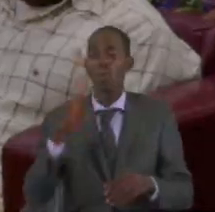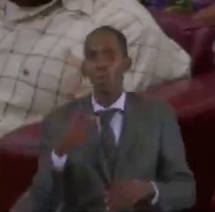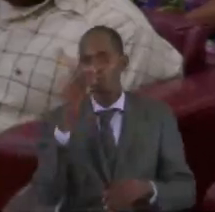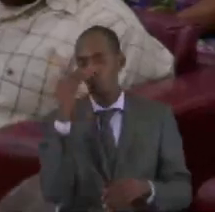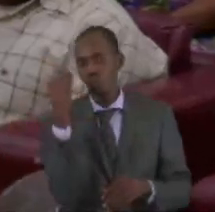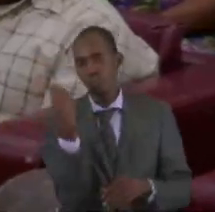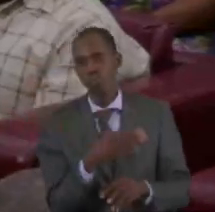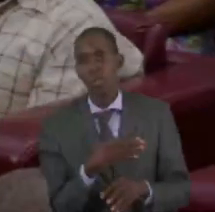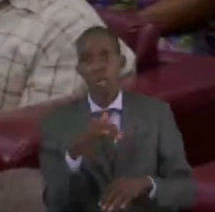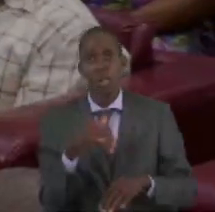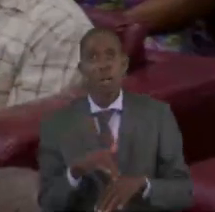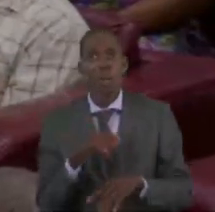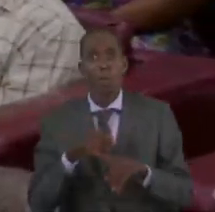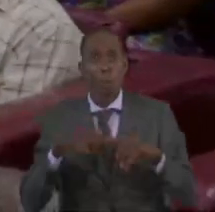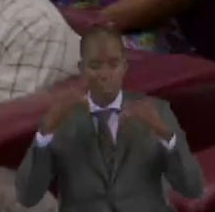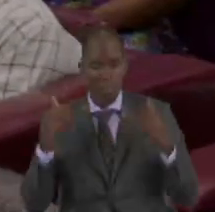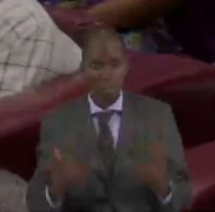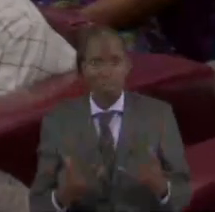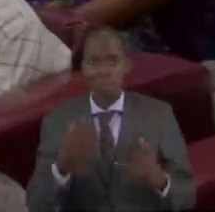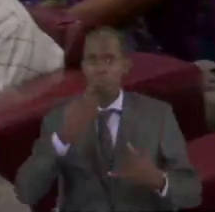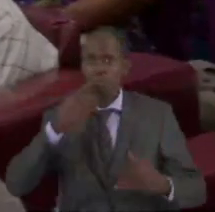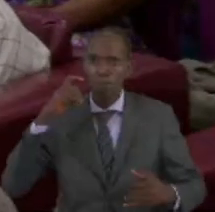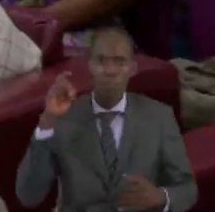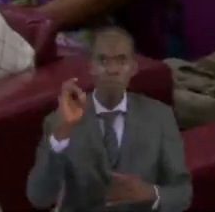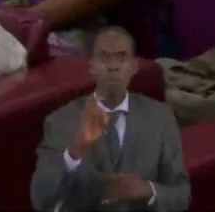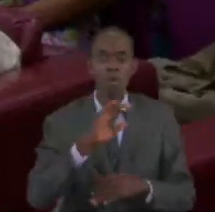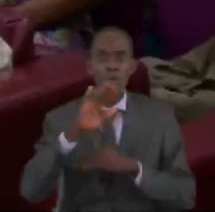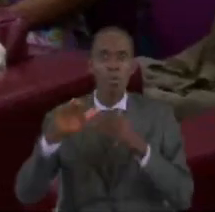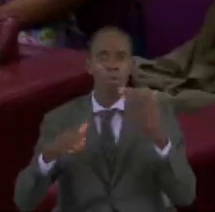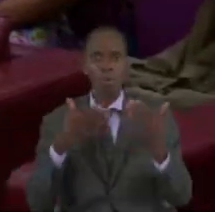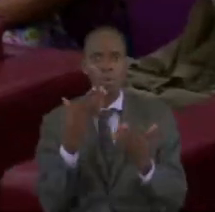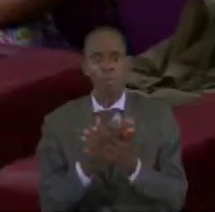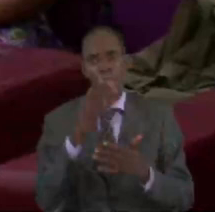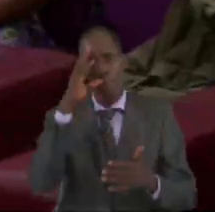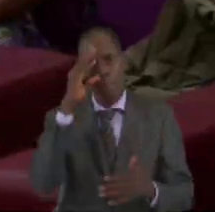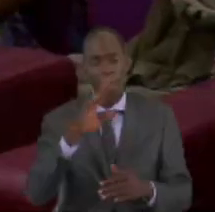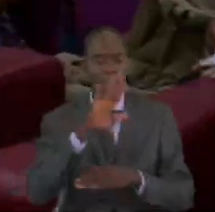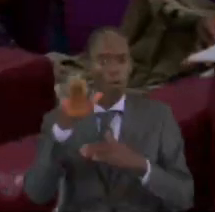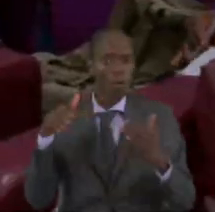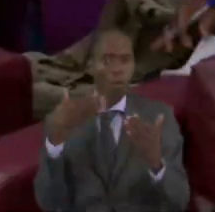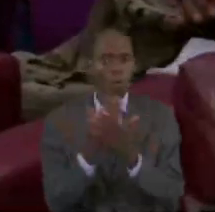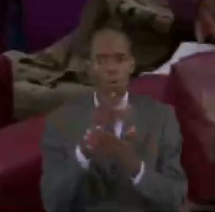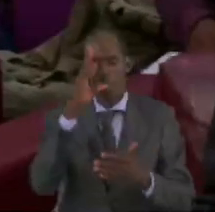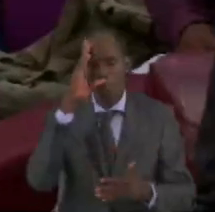d'ignorance, annonce maintenant à tous les hommes,